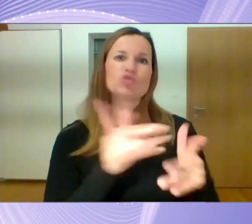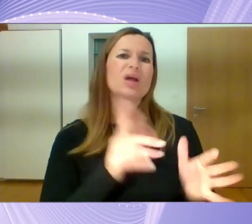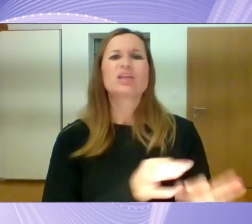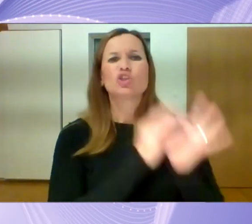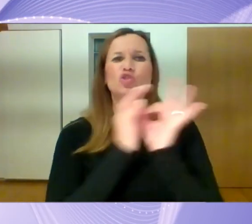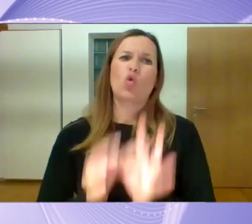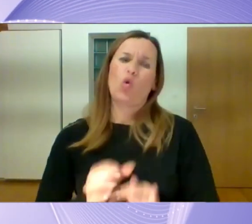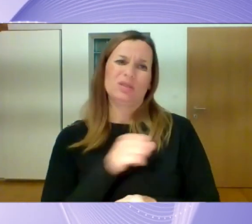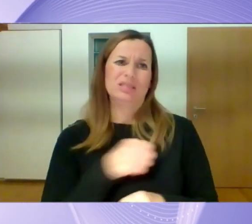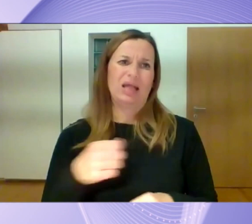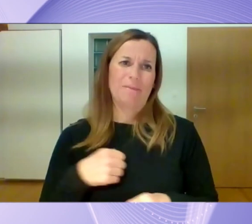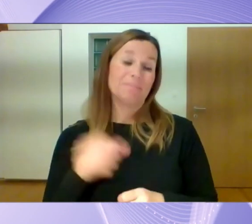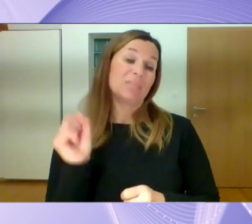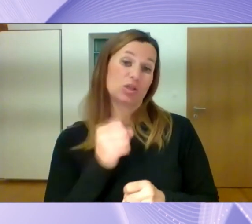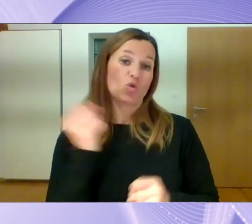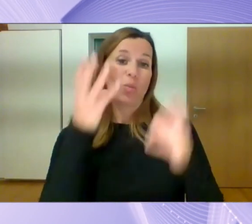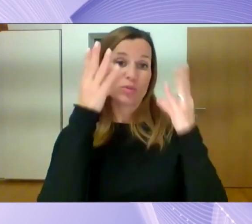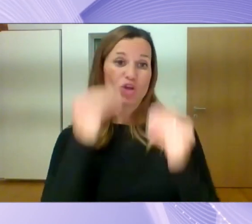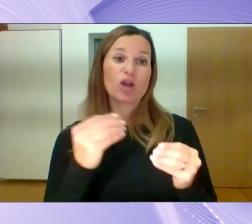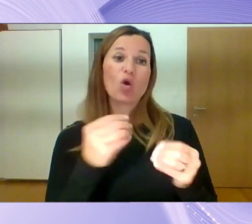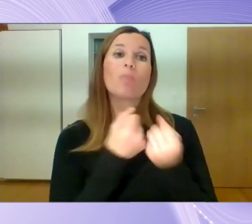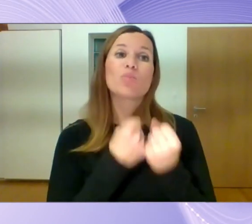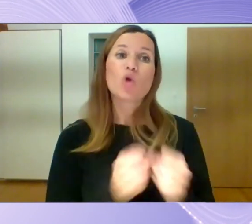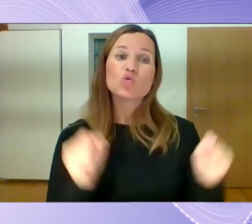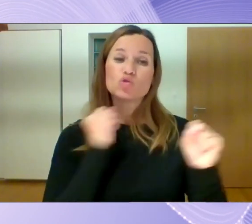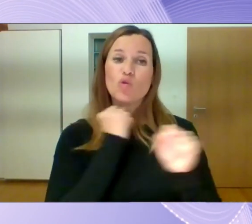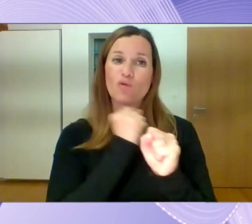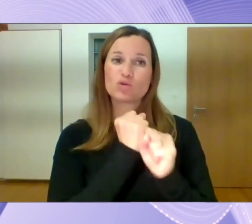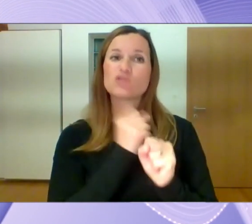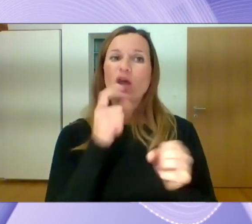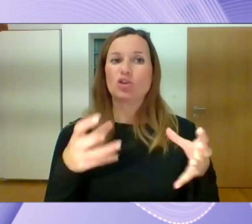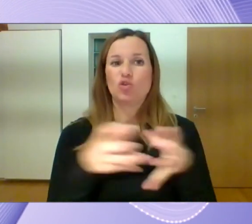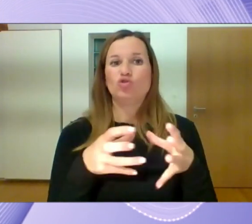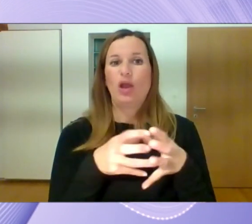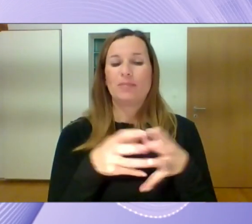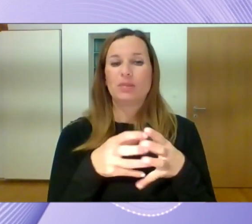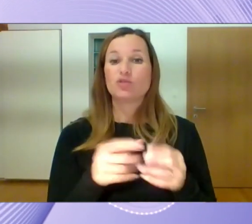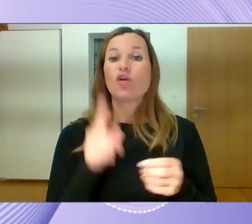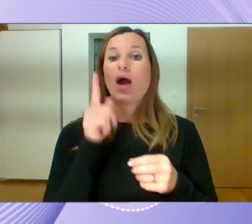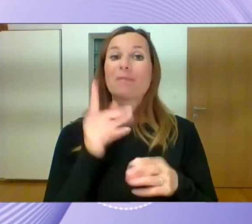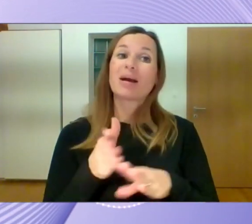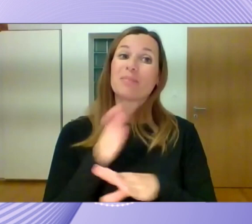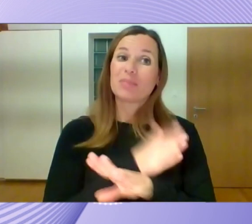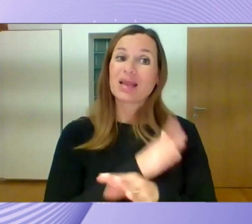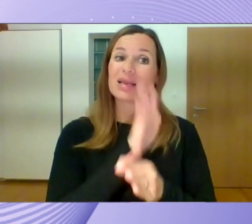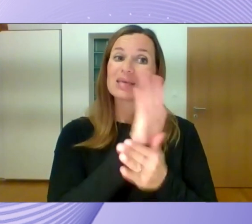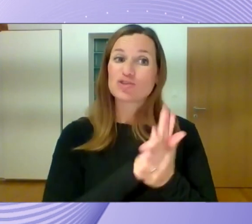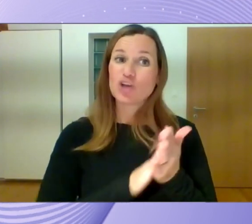ponavadi prostovoljstvo pa družabništvo. Ampak s tem, da je treba na začetku se zmeniti, da ne bo